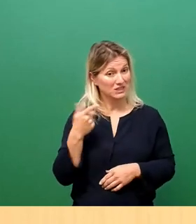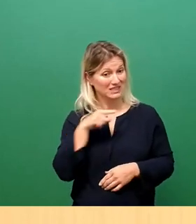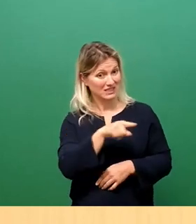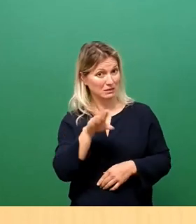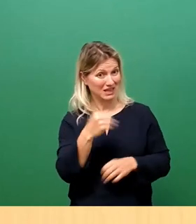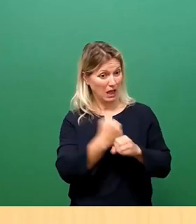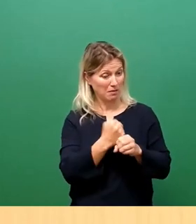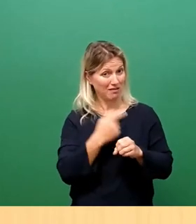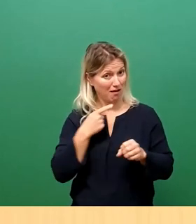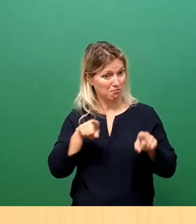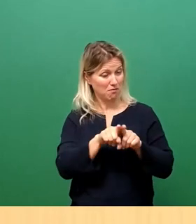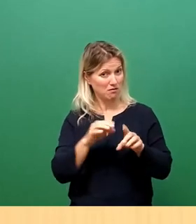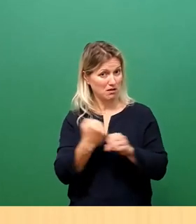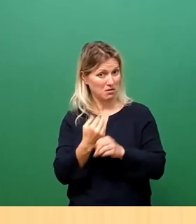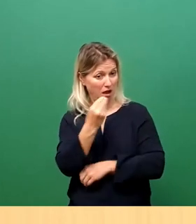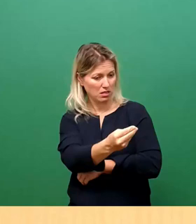Vielen Dank.